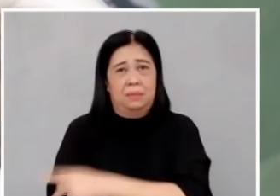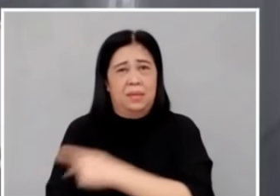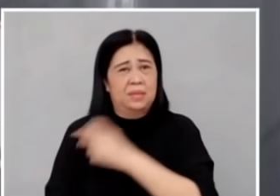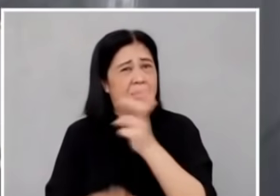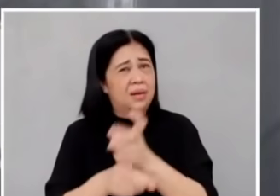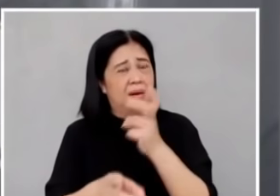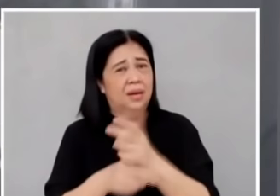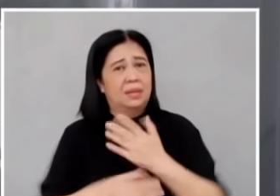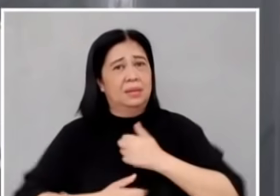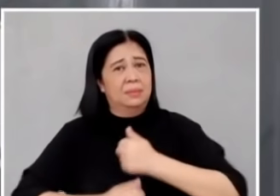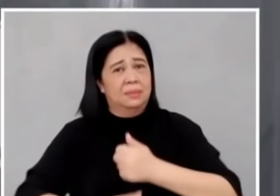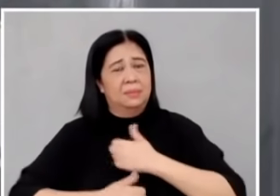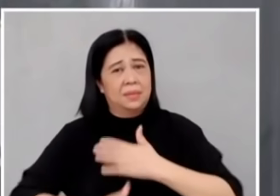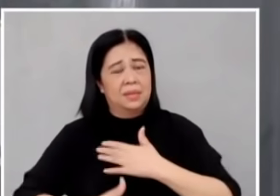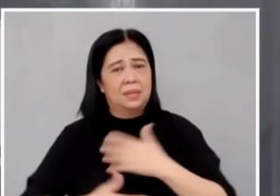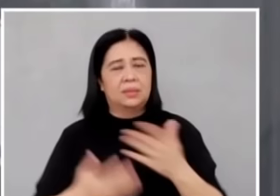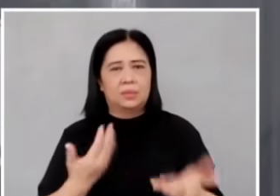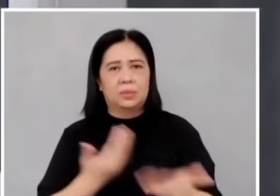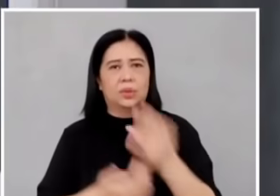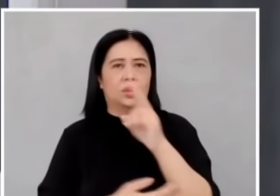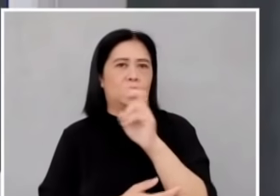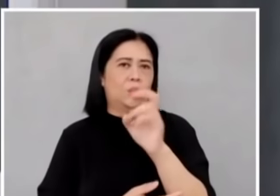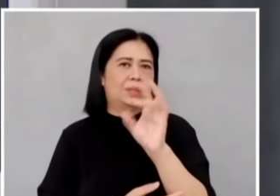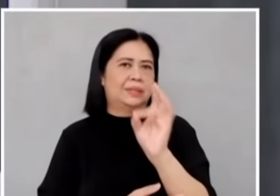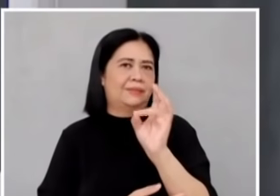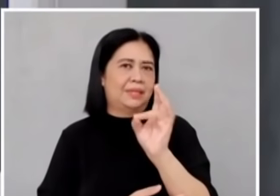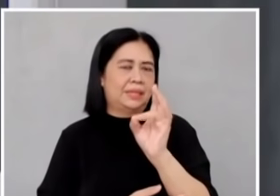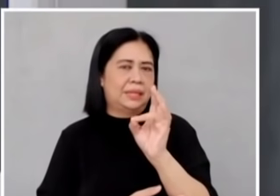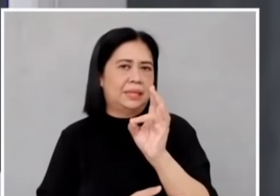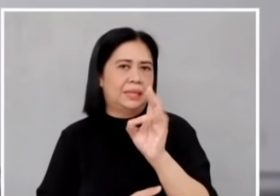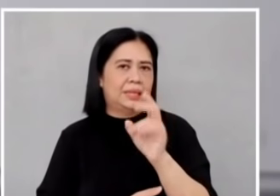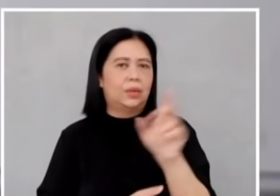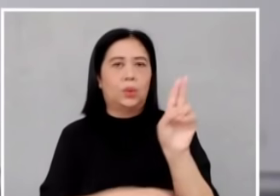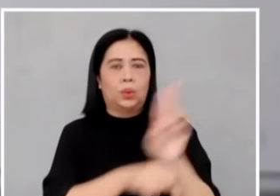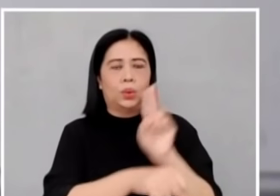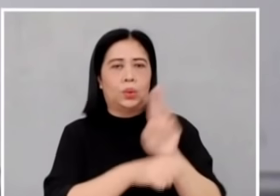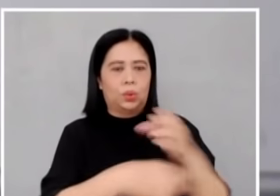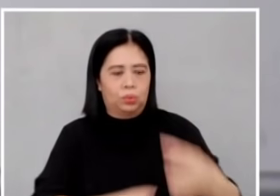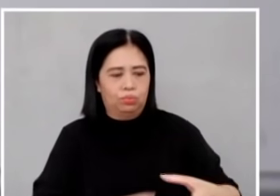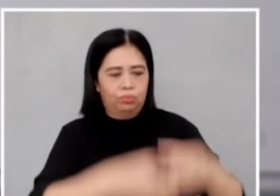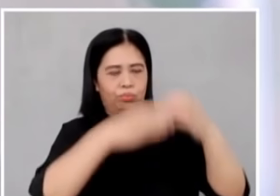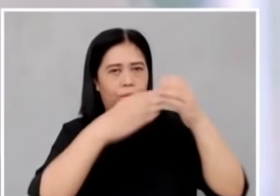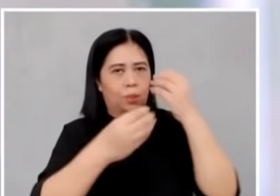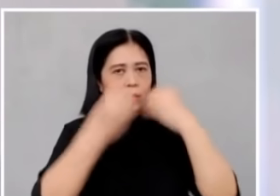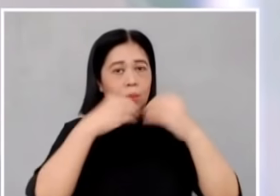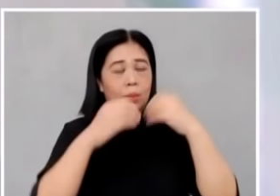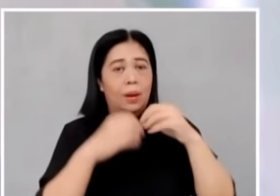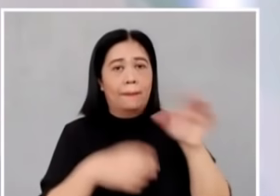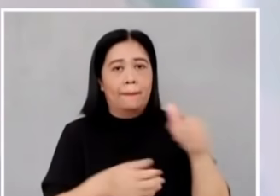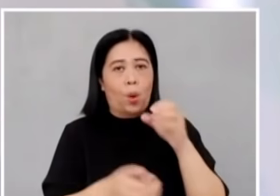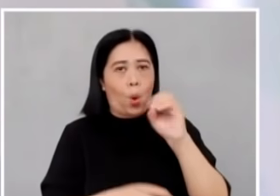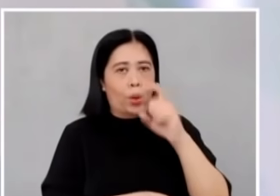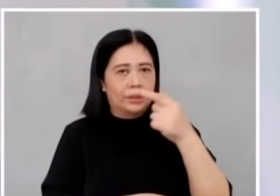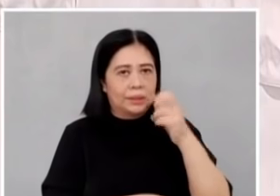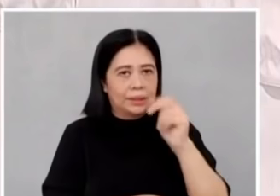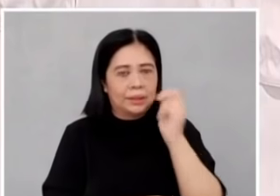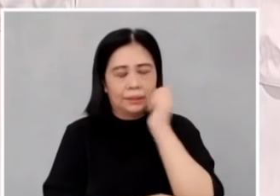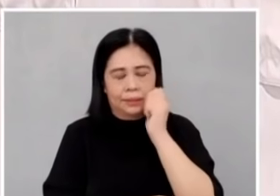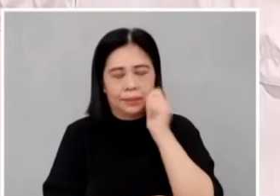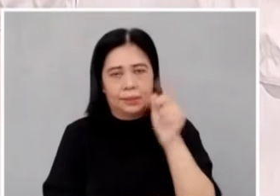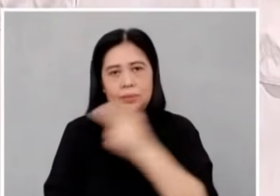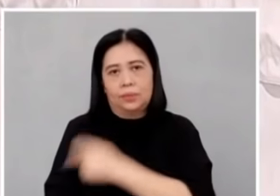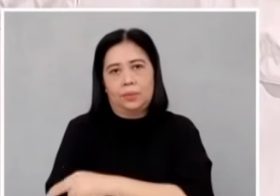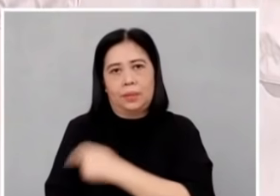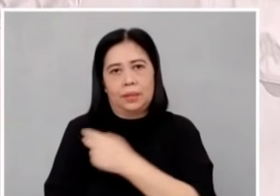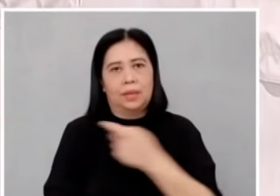huminga, umaabot sa 270 ang ginagamit na tangke ng medical grade oxygen kada araw ng ospital mula